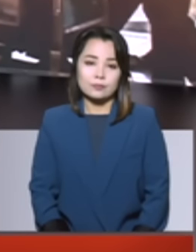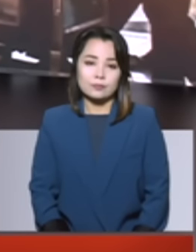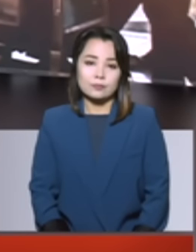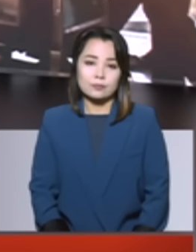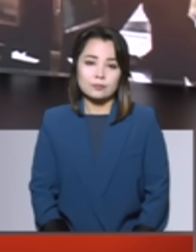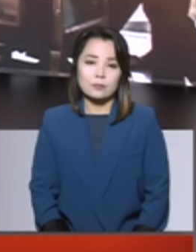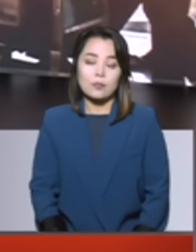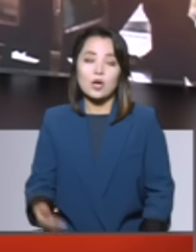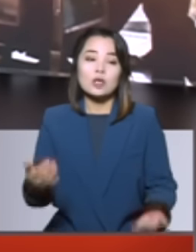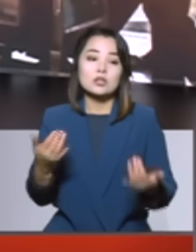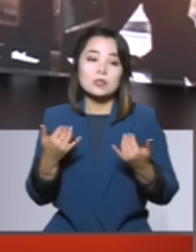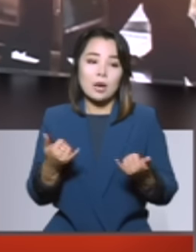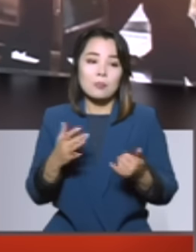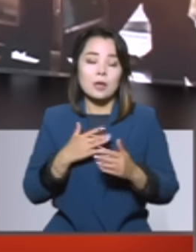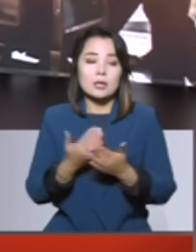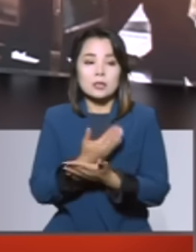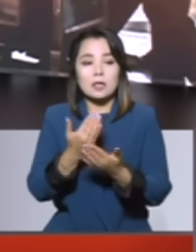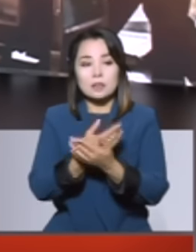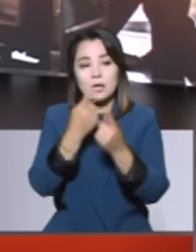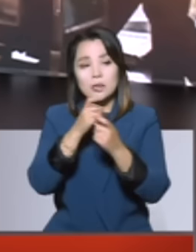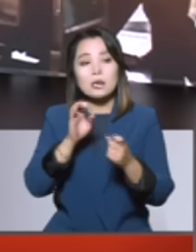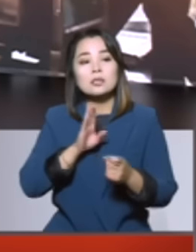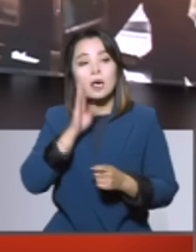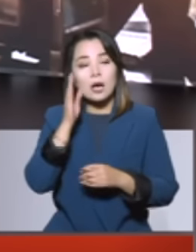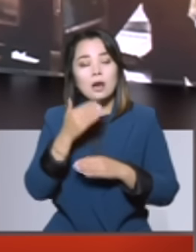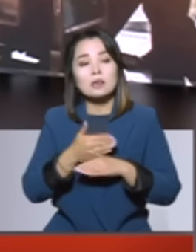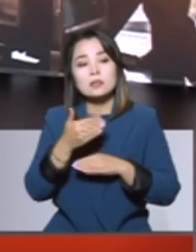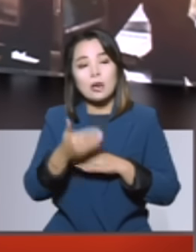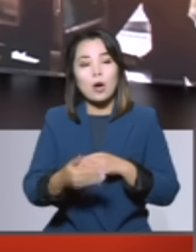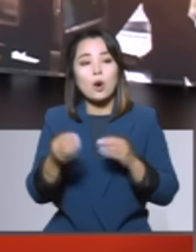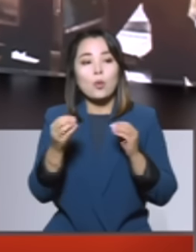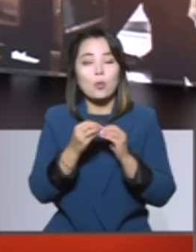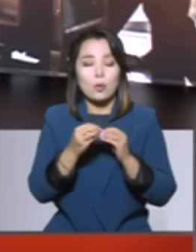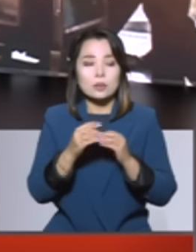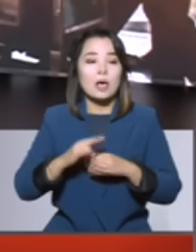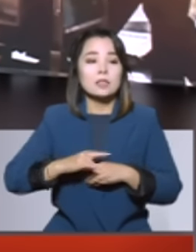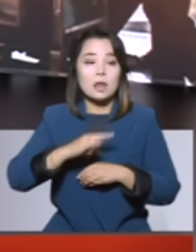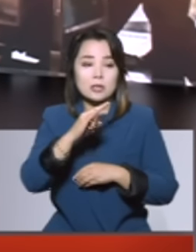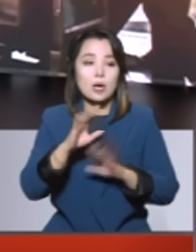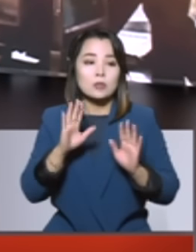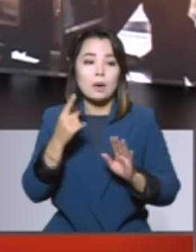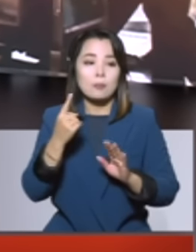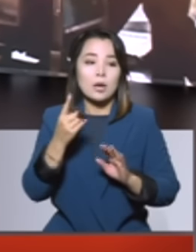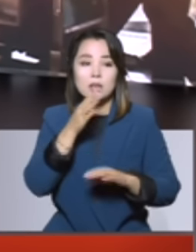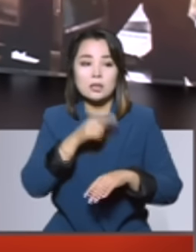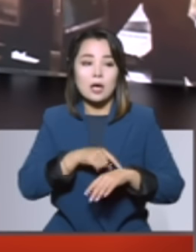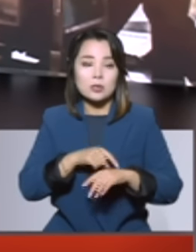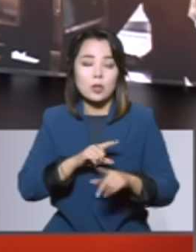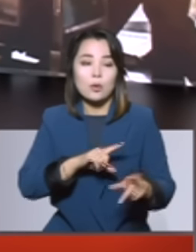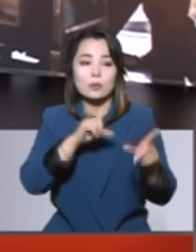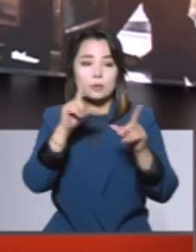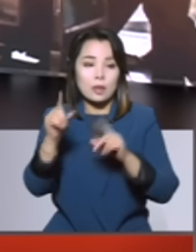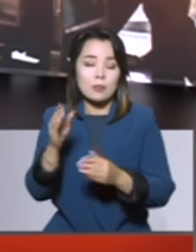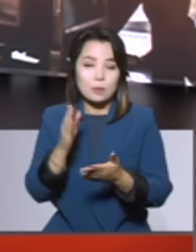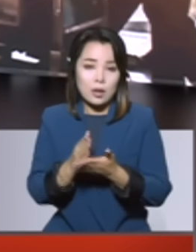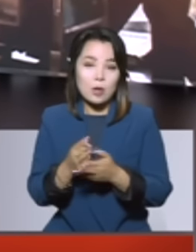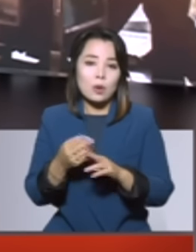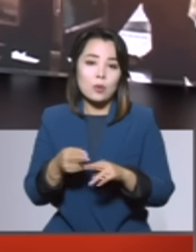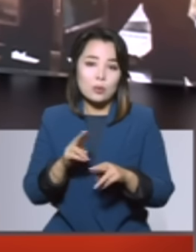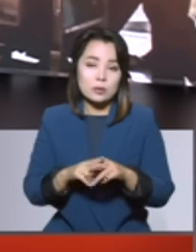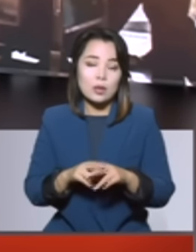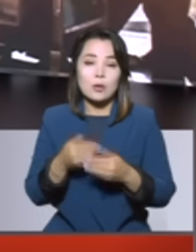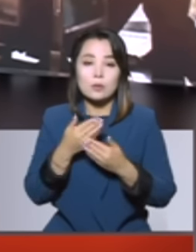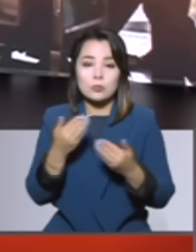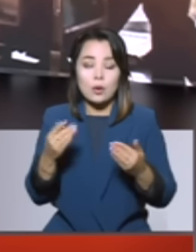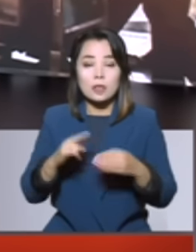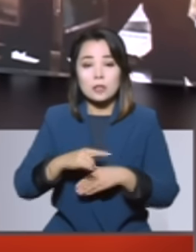Айта өтейік, жаңа ғана келіп түскен ақпар, таңнан кешіктірілген 10 рейстің алды тек 1 сағат бұрын ғана ұша бастаған. Соңғы